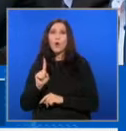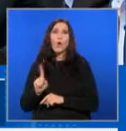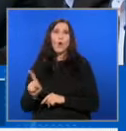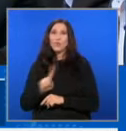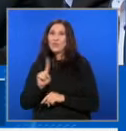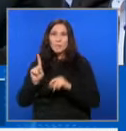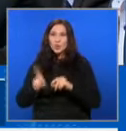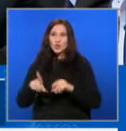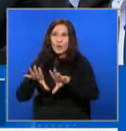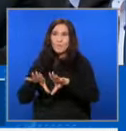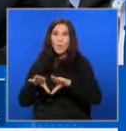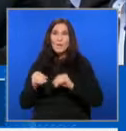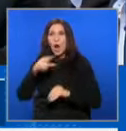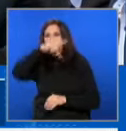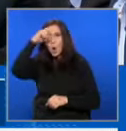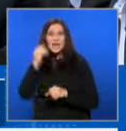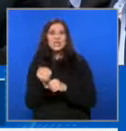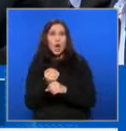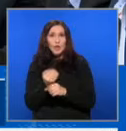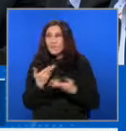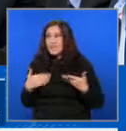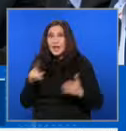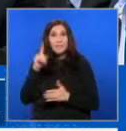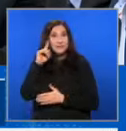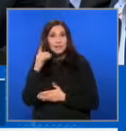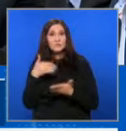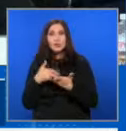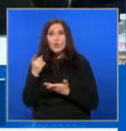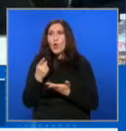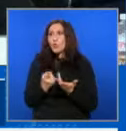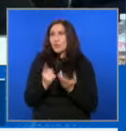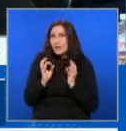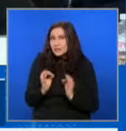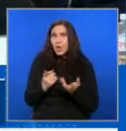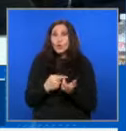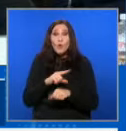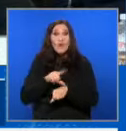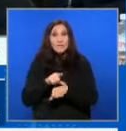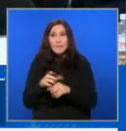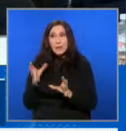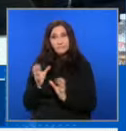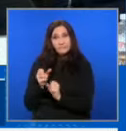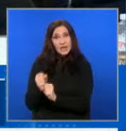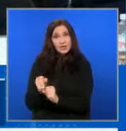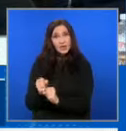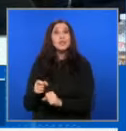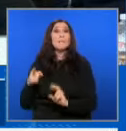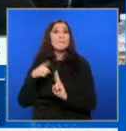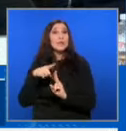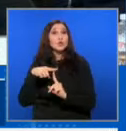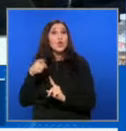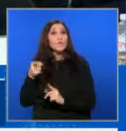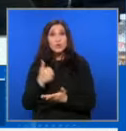поема горещи картофи. Тоест, ние дори не знаем, защо той наистина толкова време държеше Петър Тодоров на